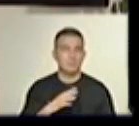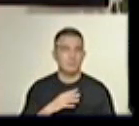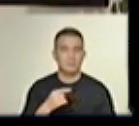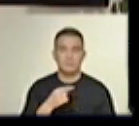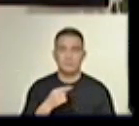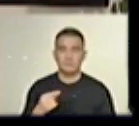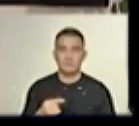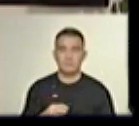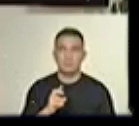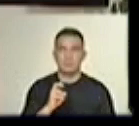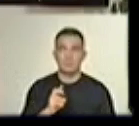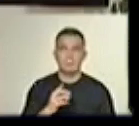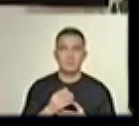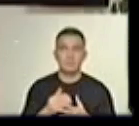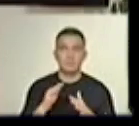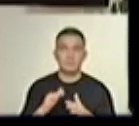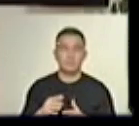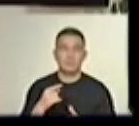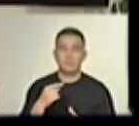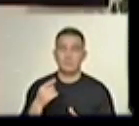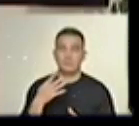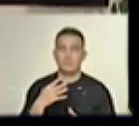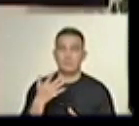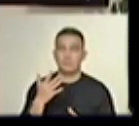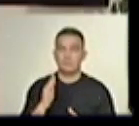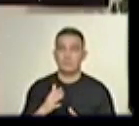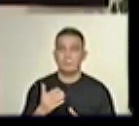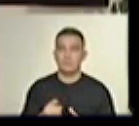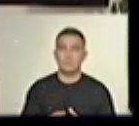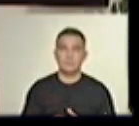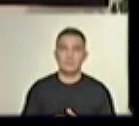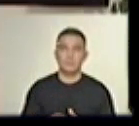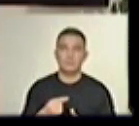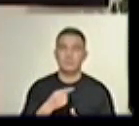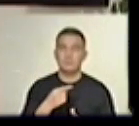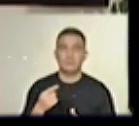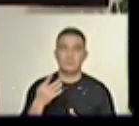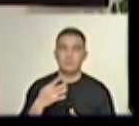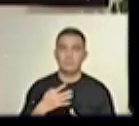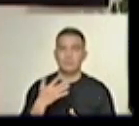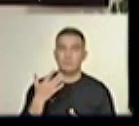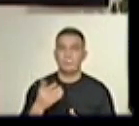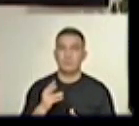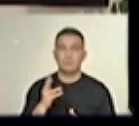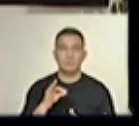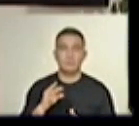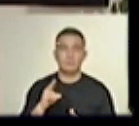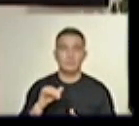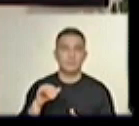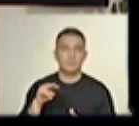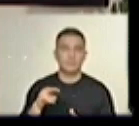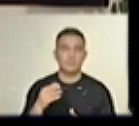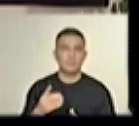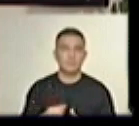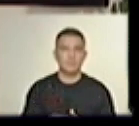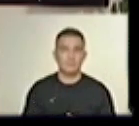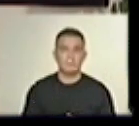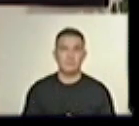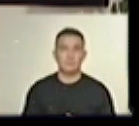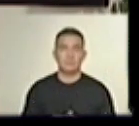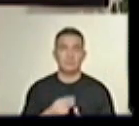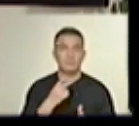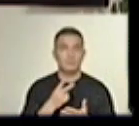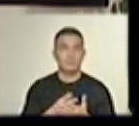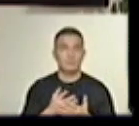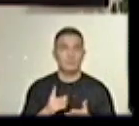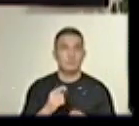ayru B ning o'rniga minus 45 ni qo'yamiz. Minus 45 ning moduli. Qani